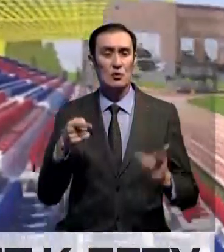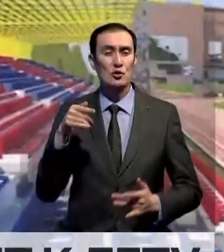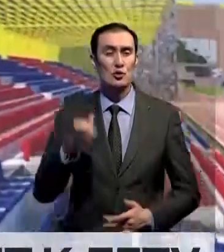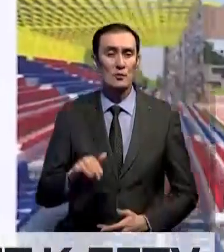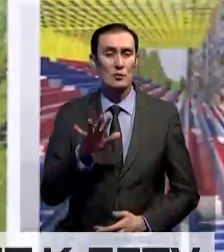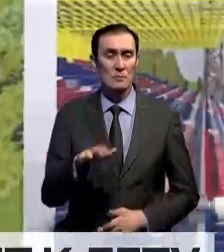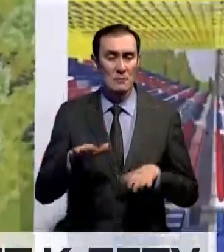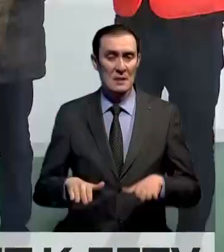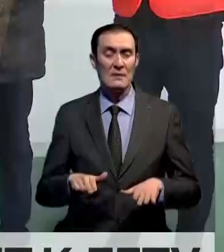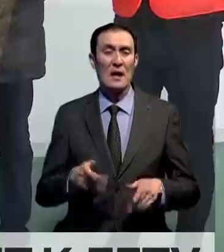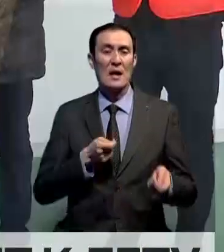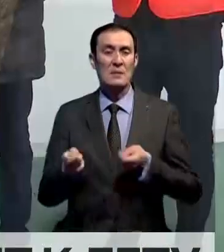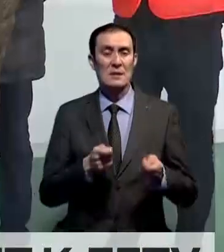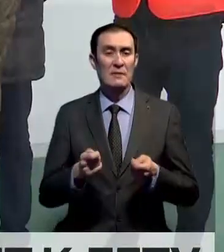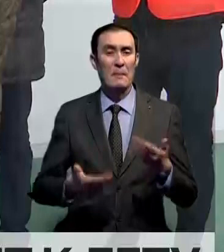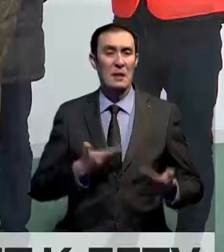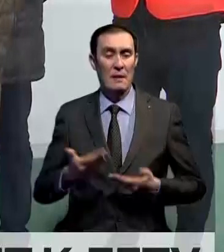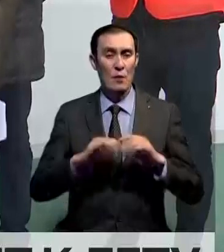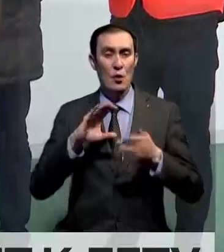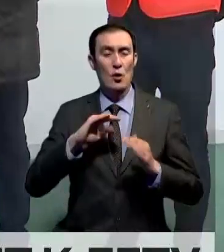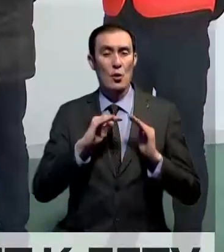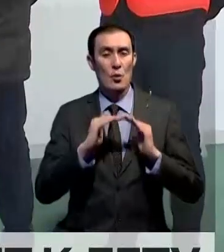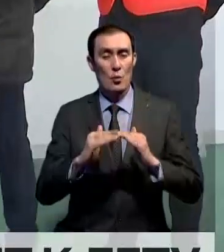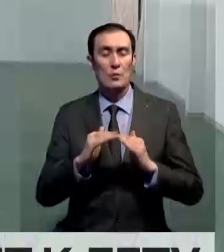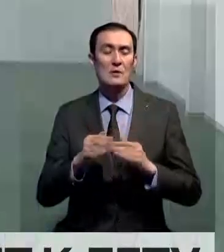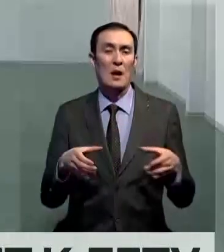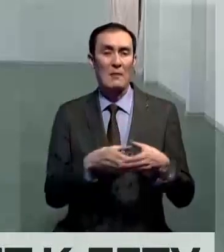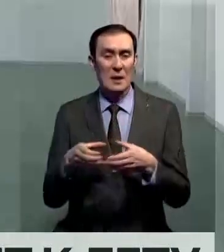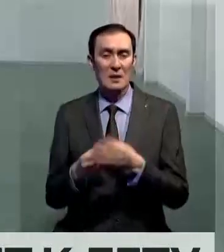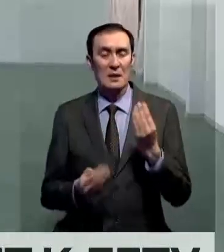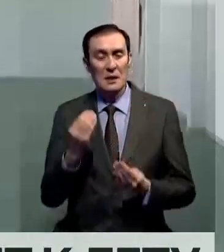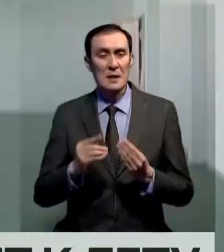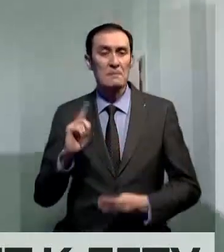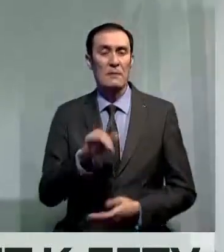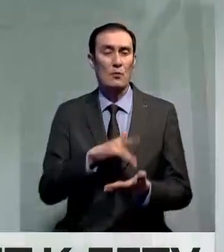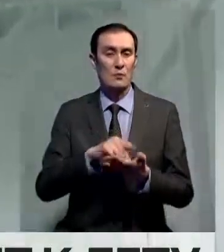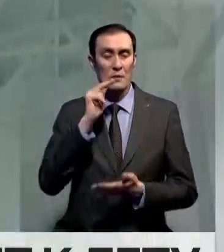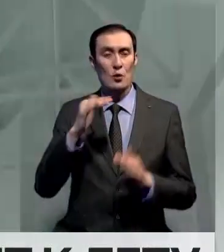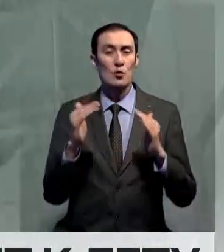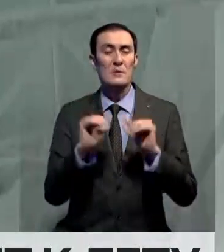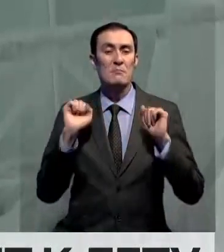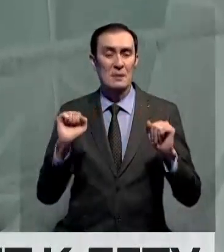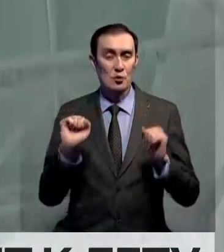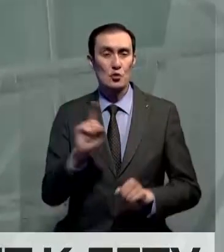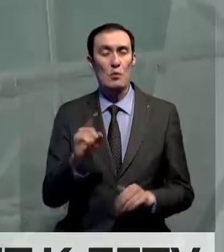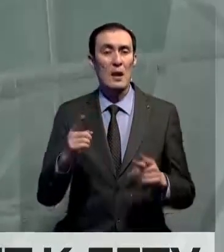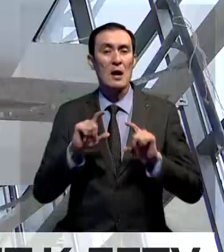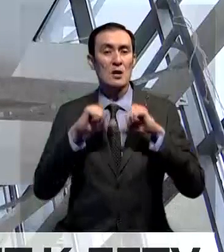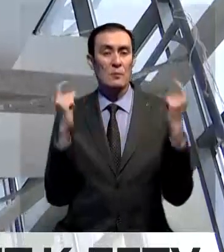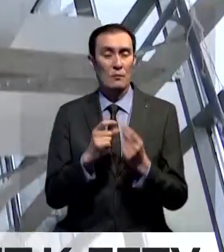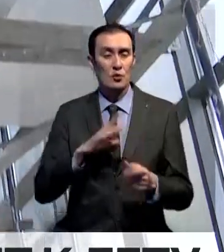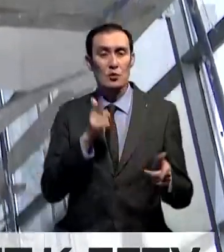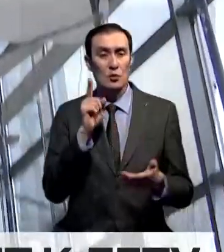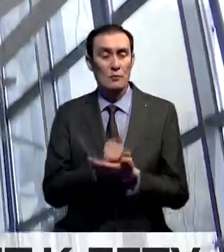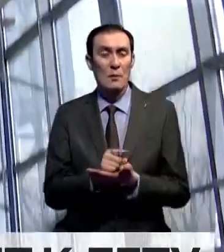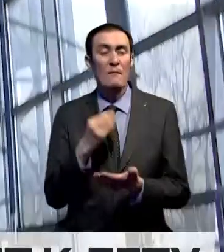мест, административно-бытовой корпус, спортзалы для командных игр и первый в Шымкенте дом спортсменов. Но чтобы объект закончили, он